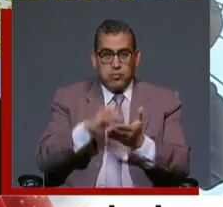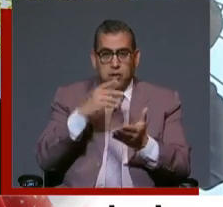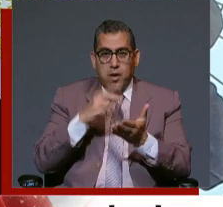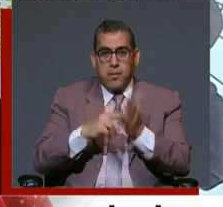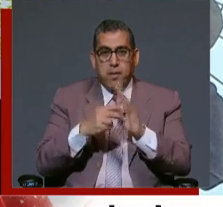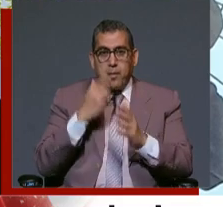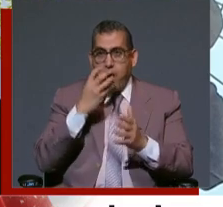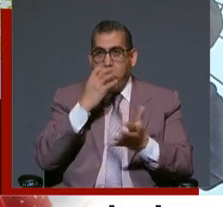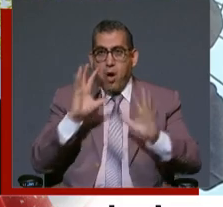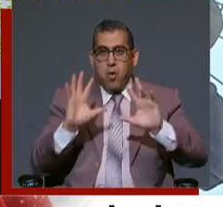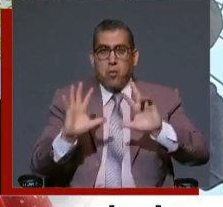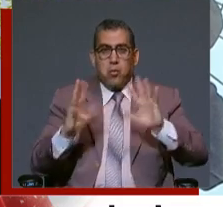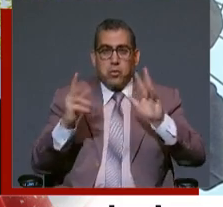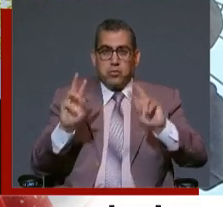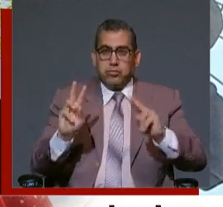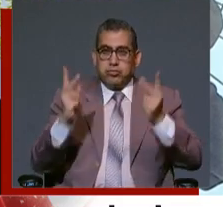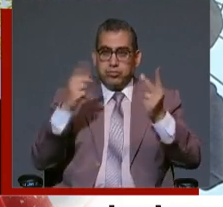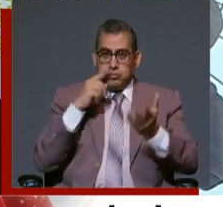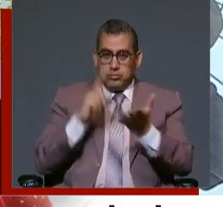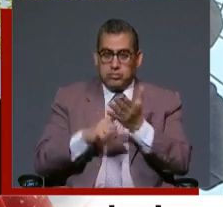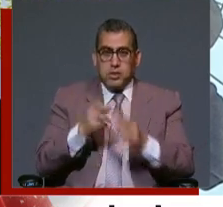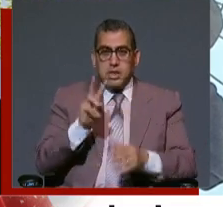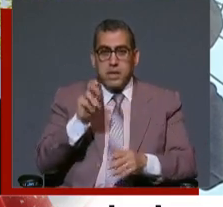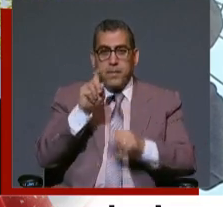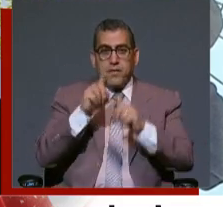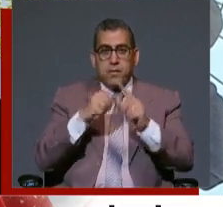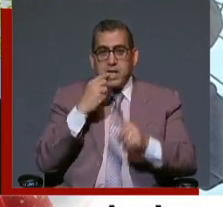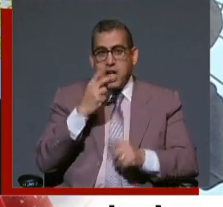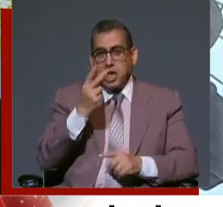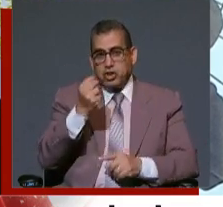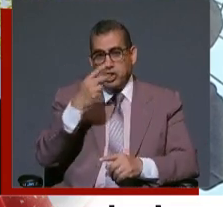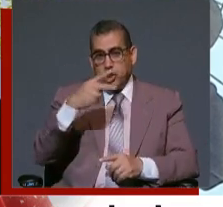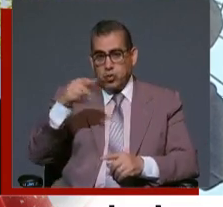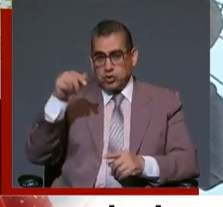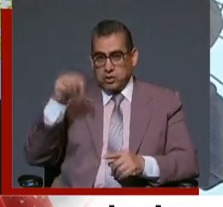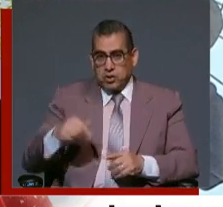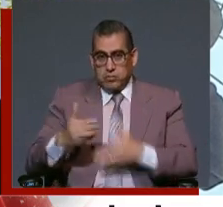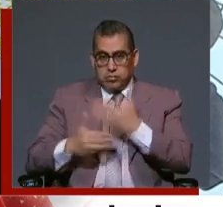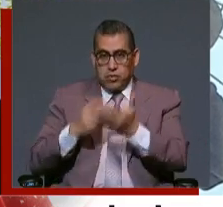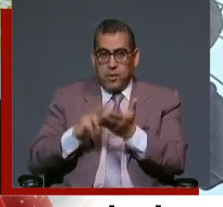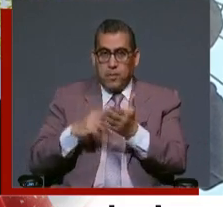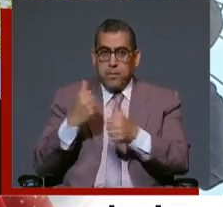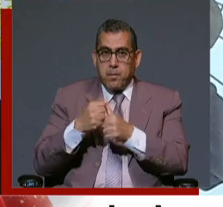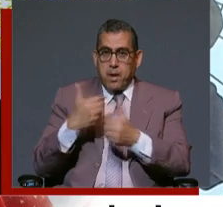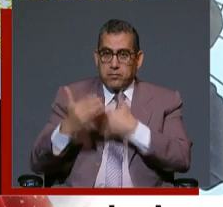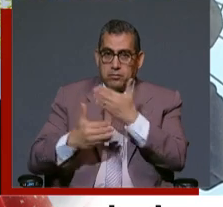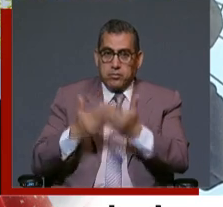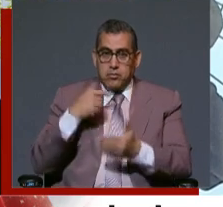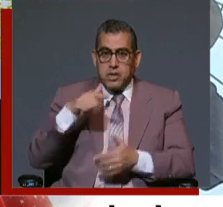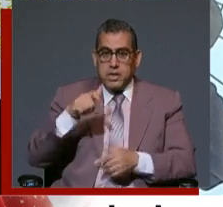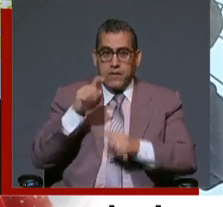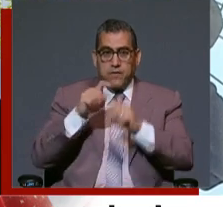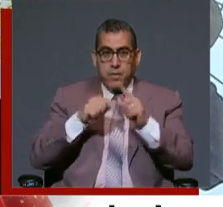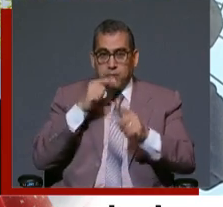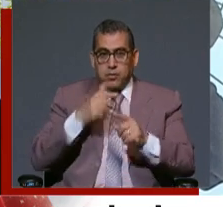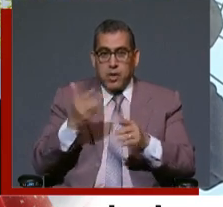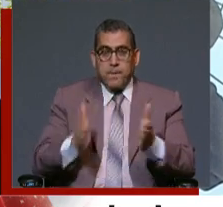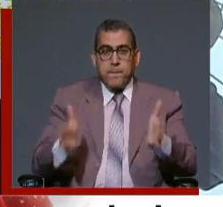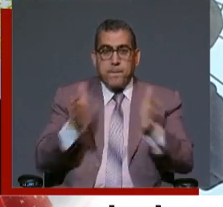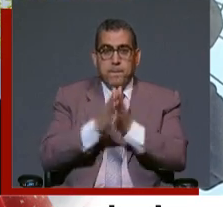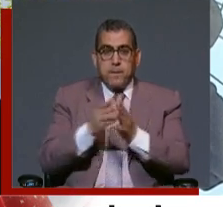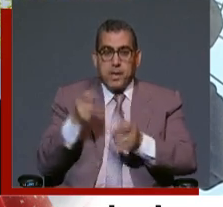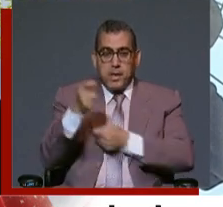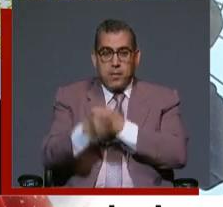المناخية لتصل 45% في عام 2022، والتزمنا بنسبة 63% من إجمالي